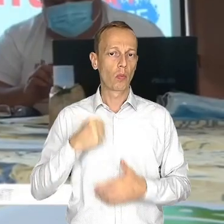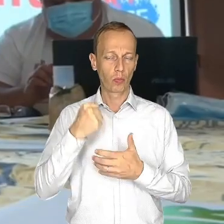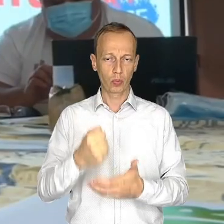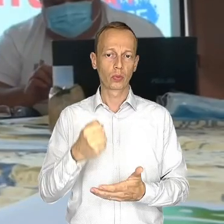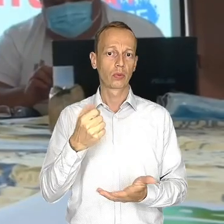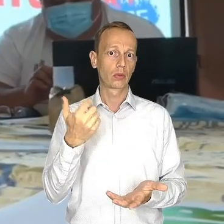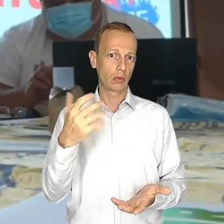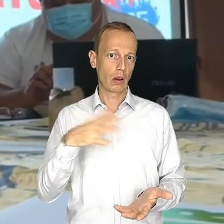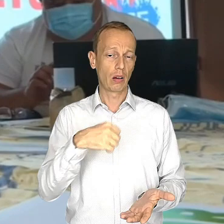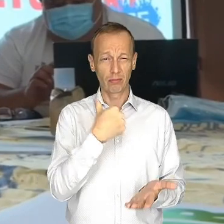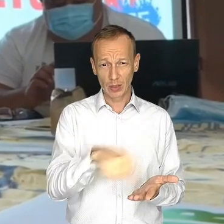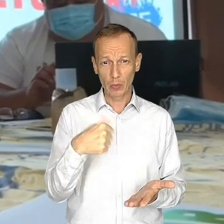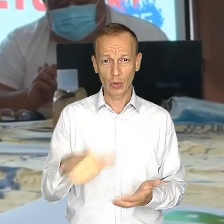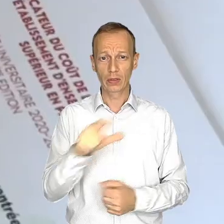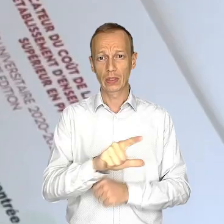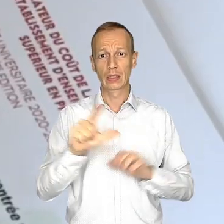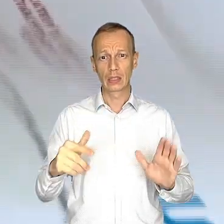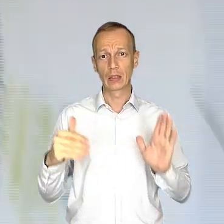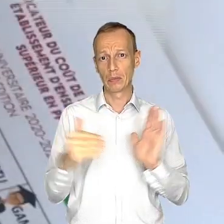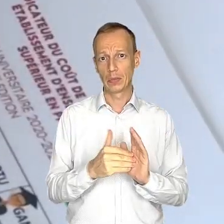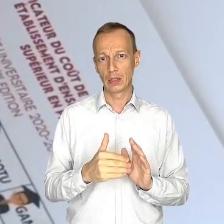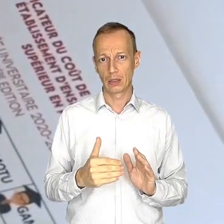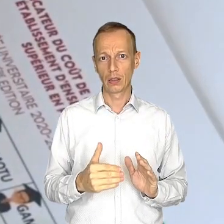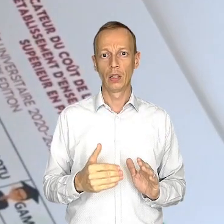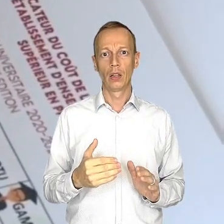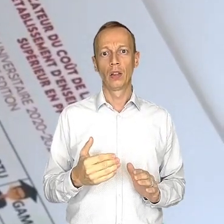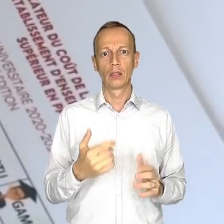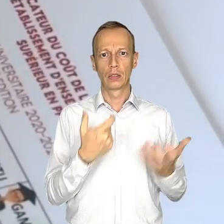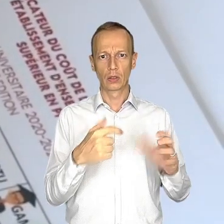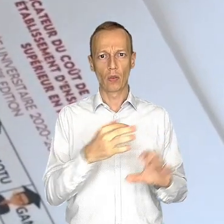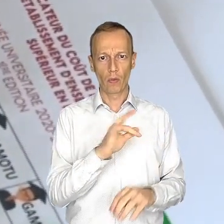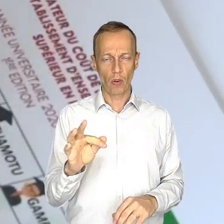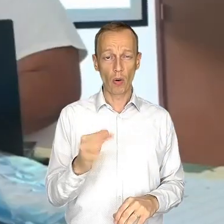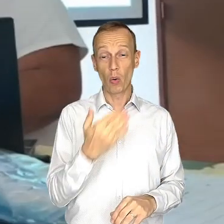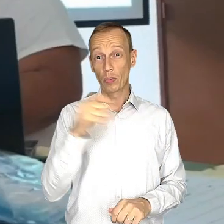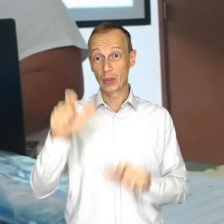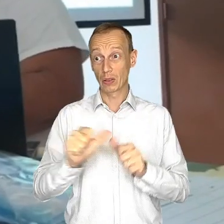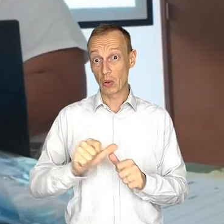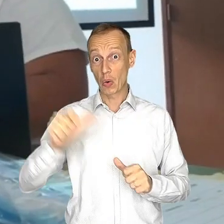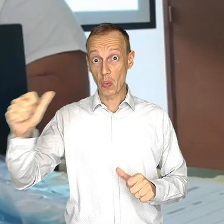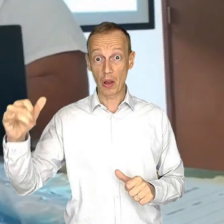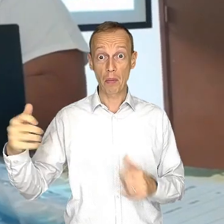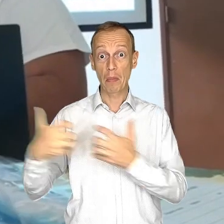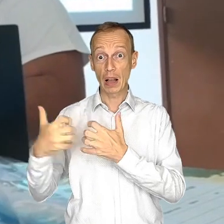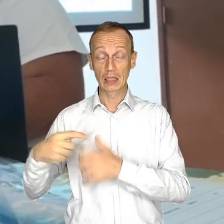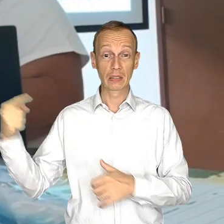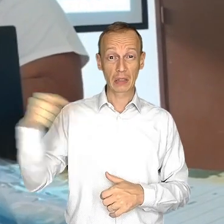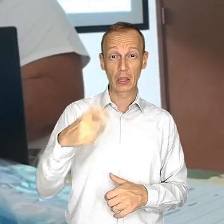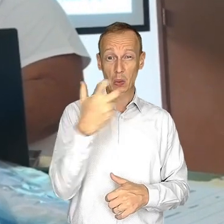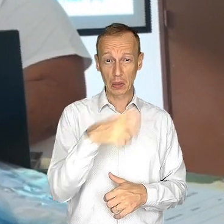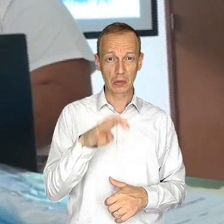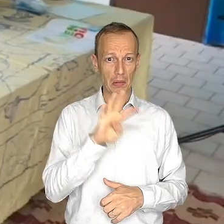exemple, 27 500 francs contre 344 000, un peu plus de 344 000 pour un jeune